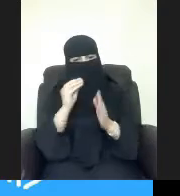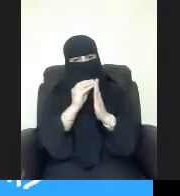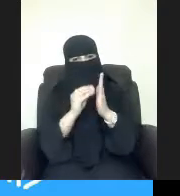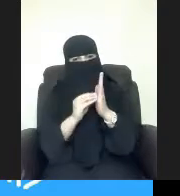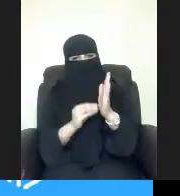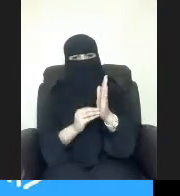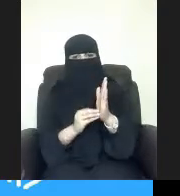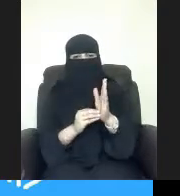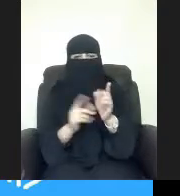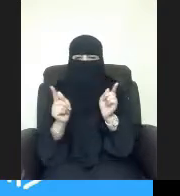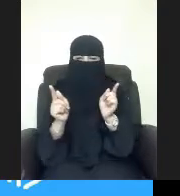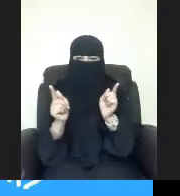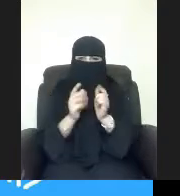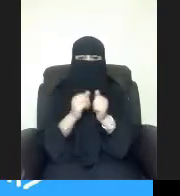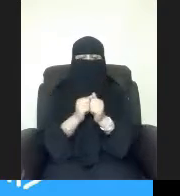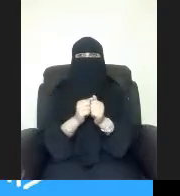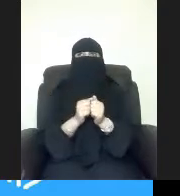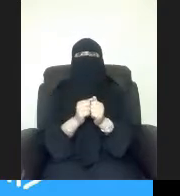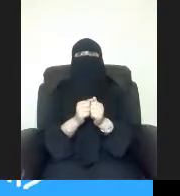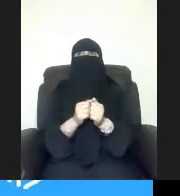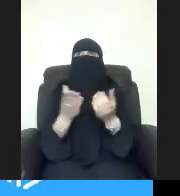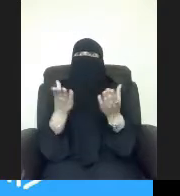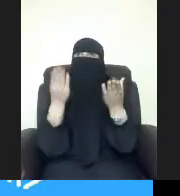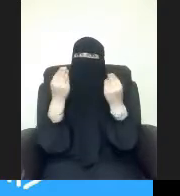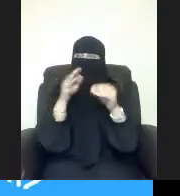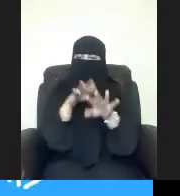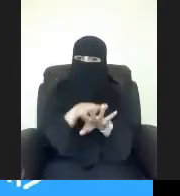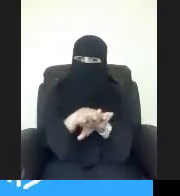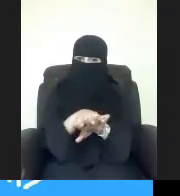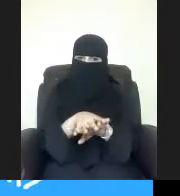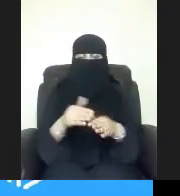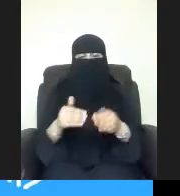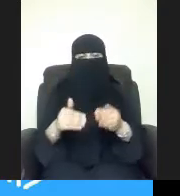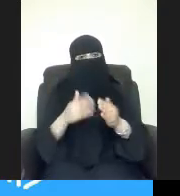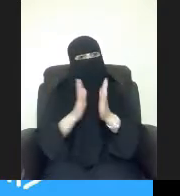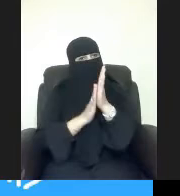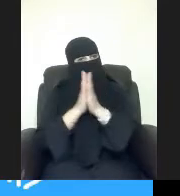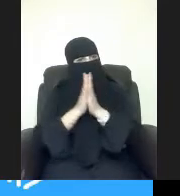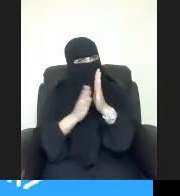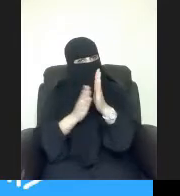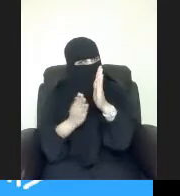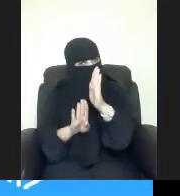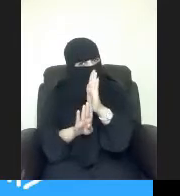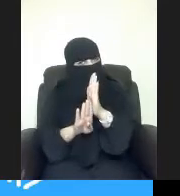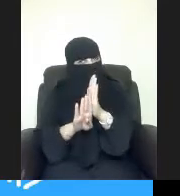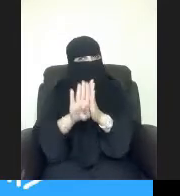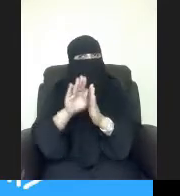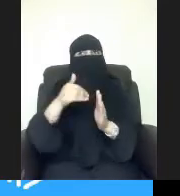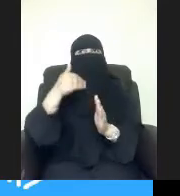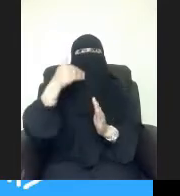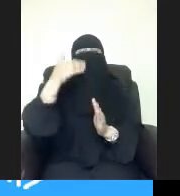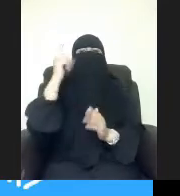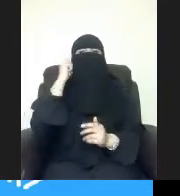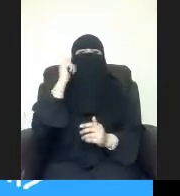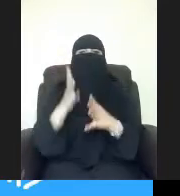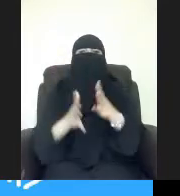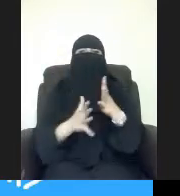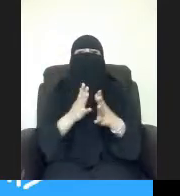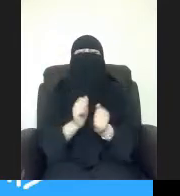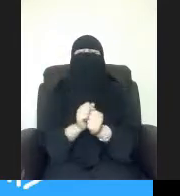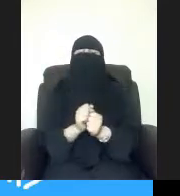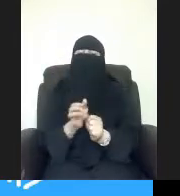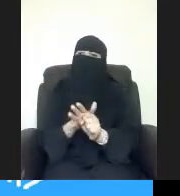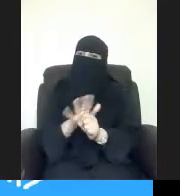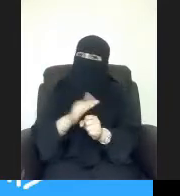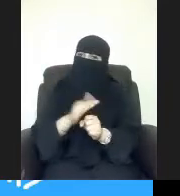أنه التعلم المدمج يعزز من إتقان المهارات العلمية في التخصصات. من حيث انتهيت أن احنا خرجنا من الجائحة